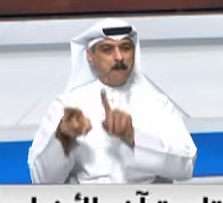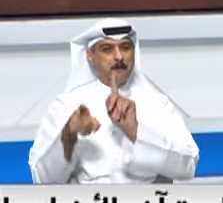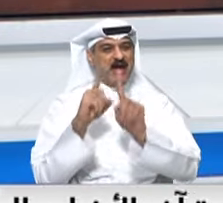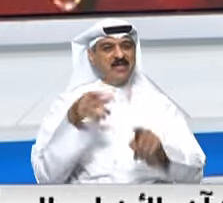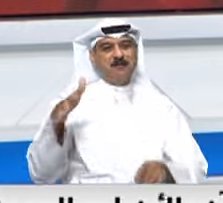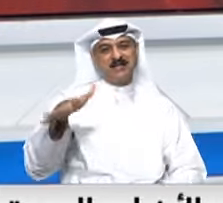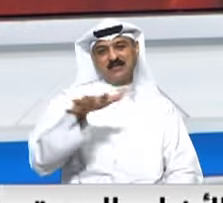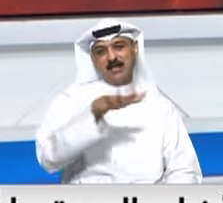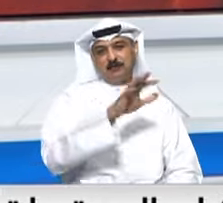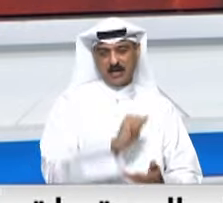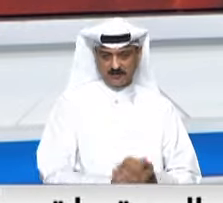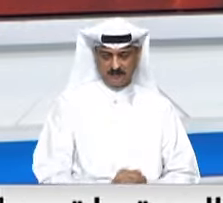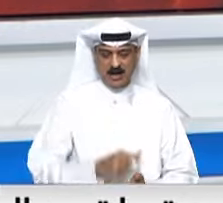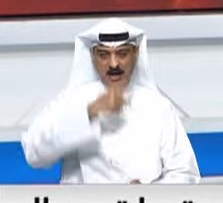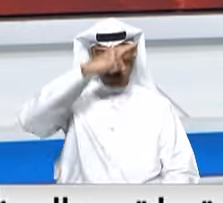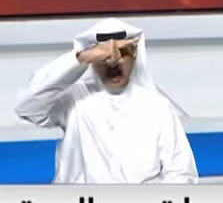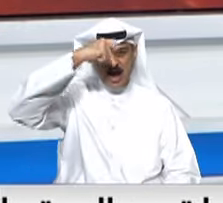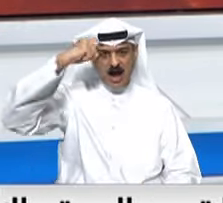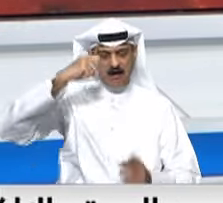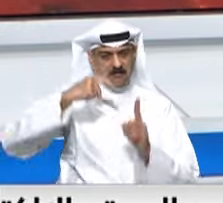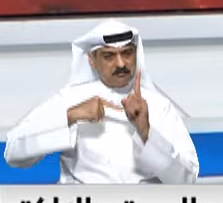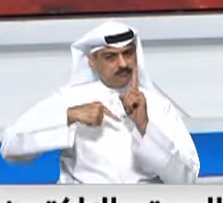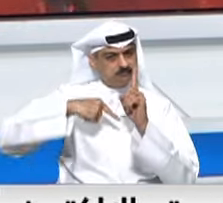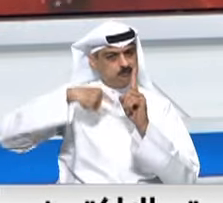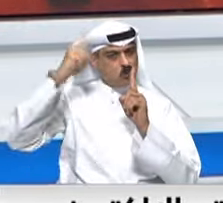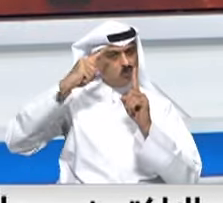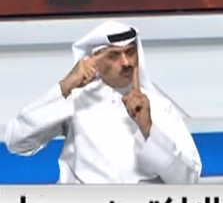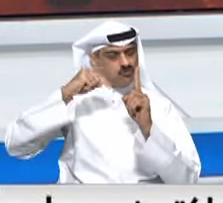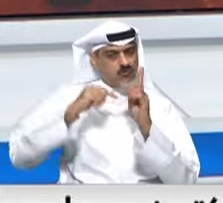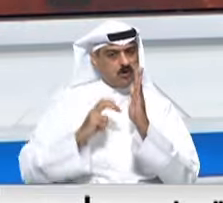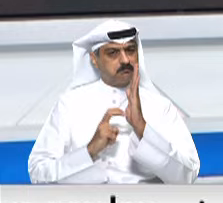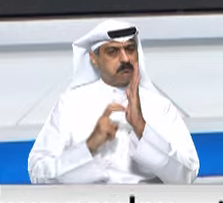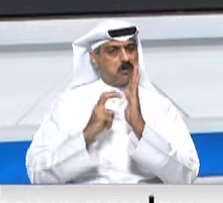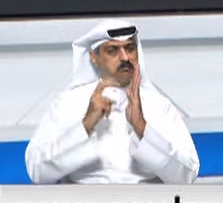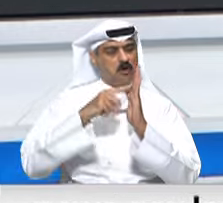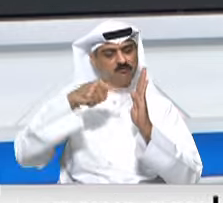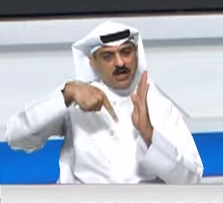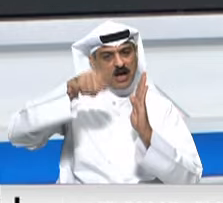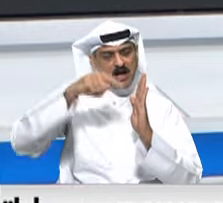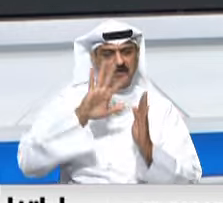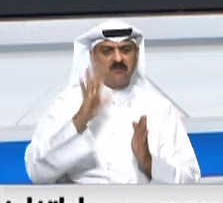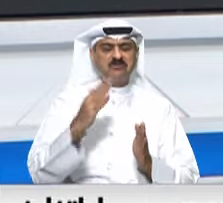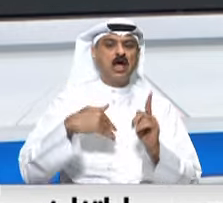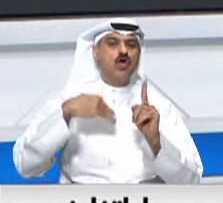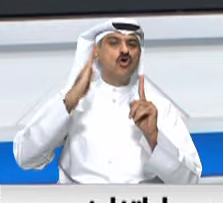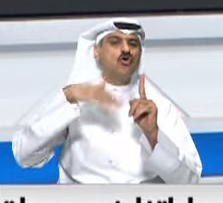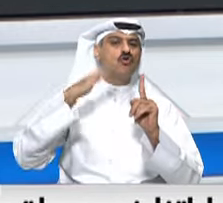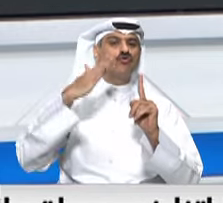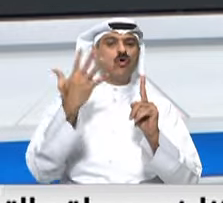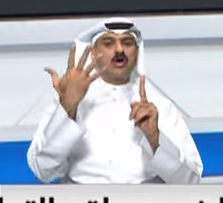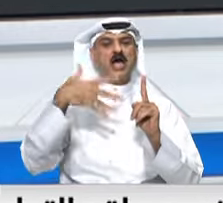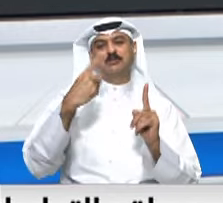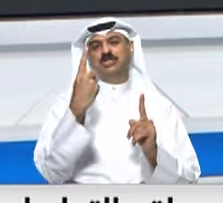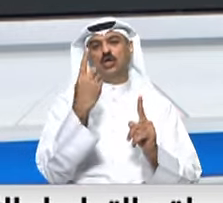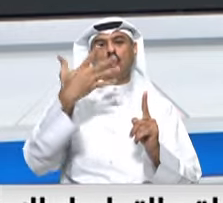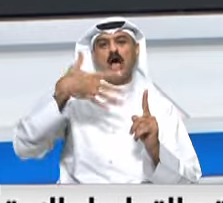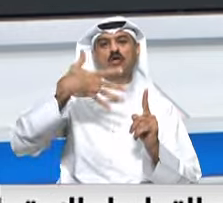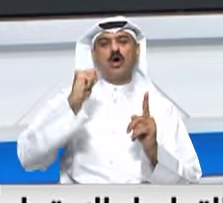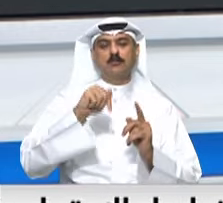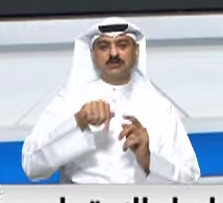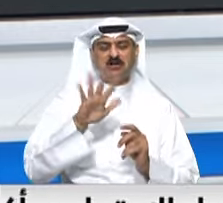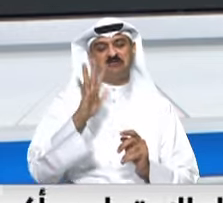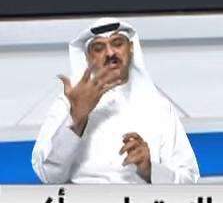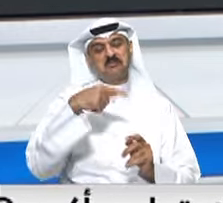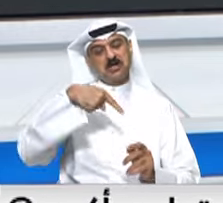الحاره مستمره وارتفاع اكبر في درجات الحراره خلال الايام القادمه تصل فيها العظمى الى ال 50 وال 51 درجه